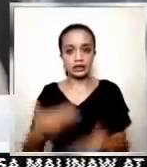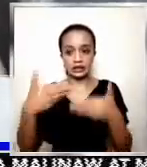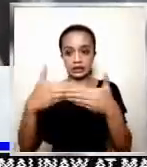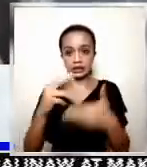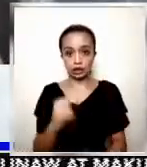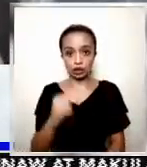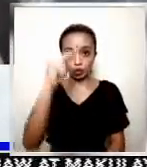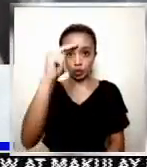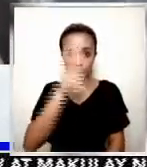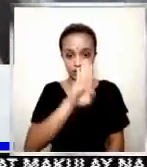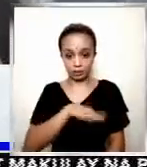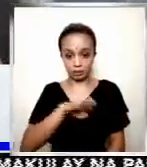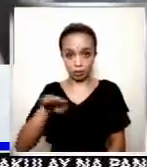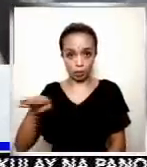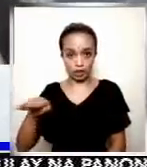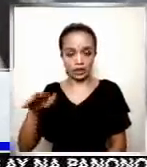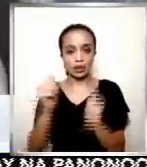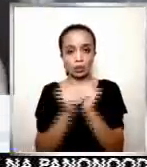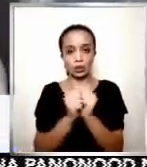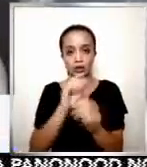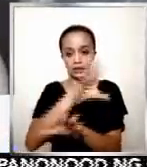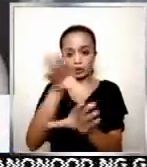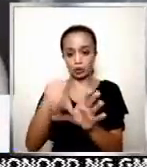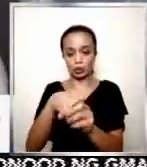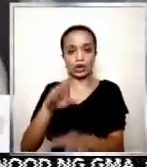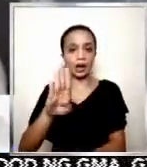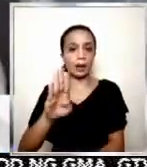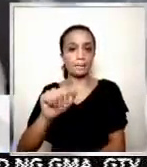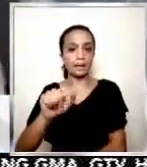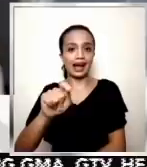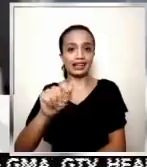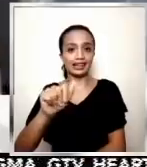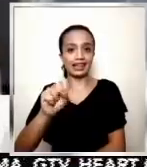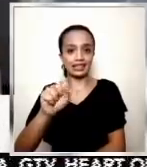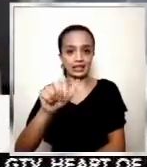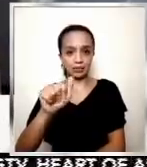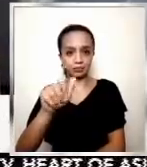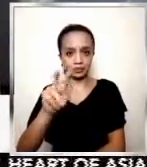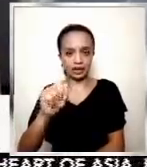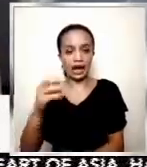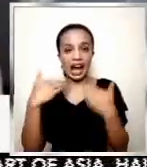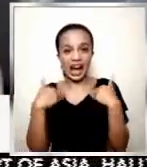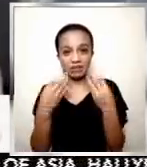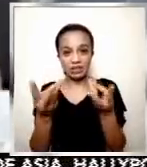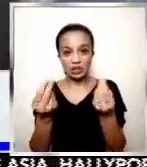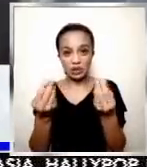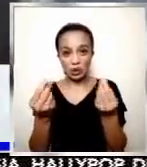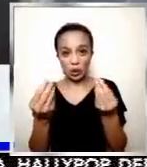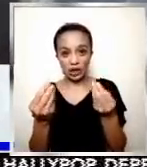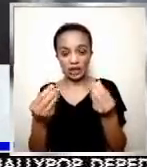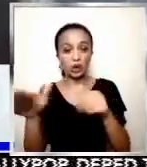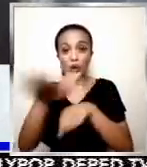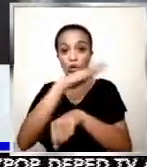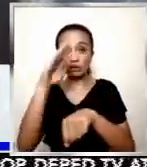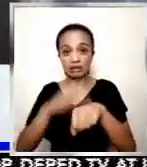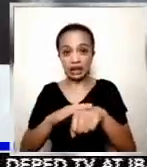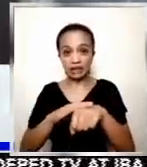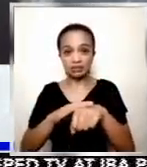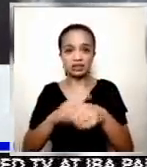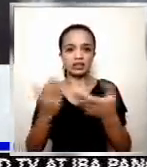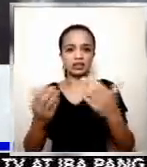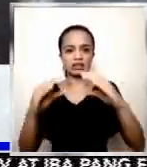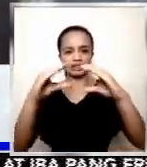yung Batasan Island ay lumubog ng mga close to 1 meter. Kaya kung mapapansin mo, yung siyempre yung